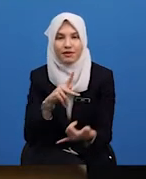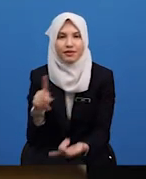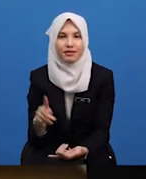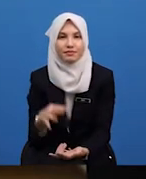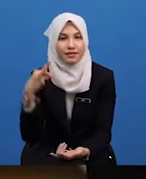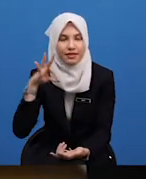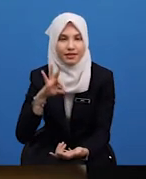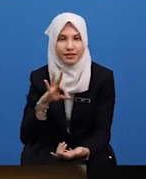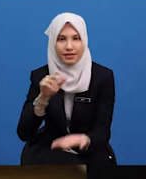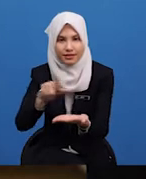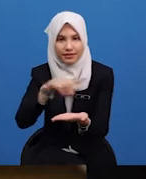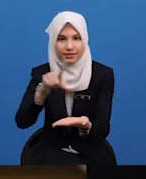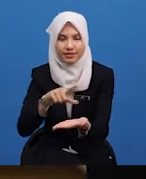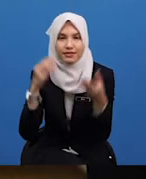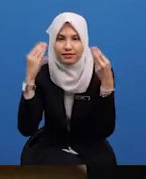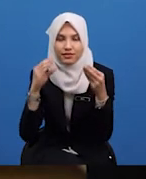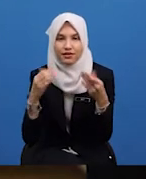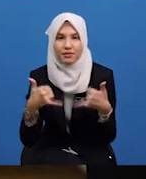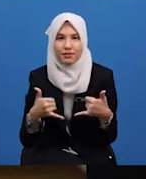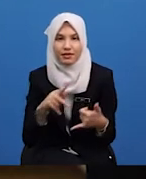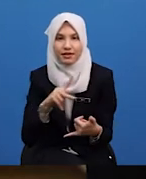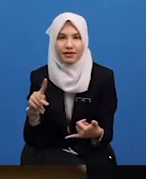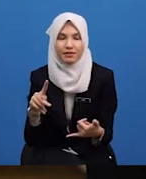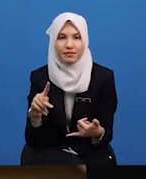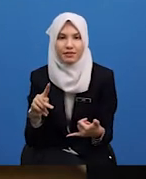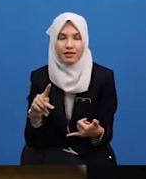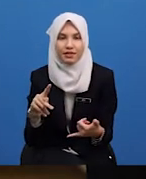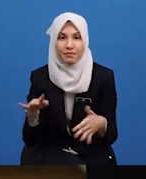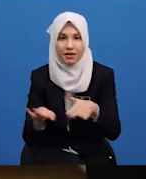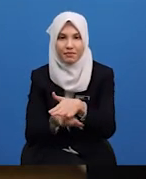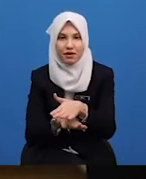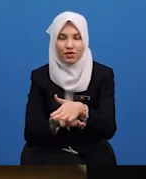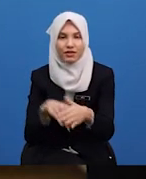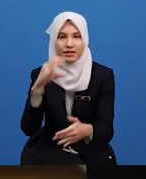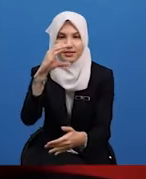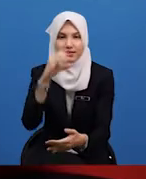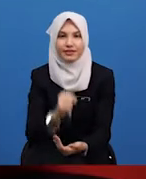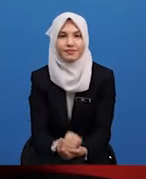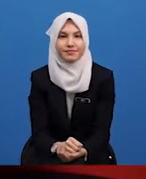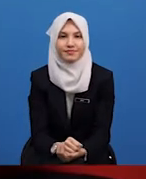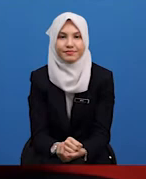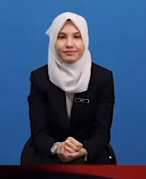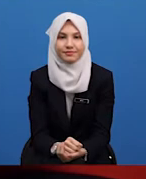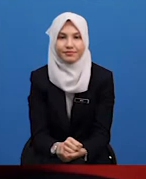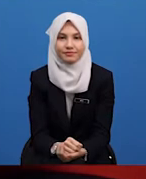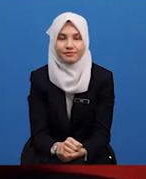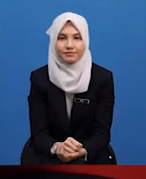ini, cikgu akan memainkan pada tali yang paling bawah iaitu tali C.